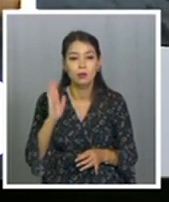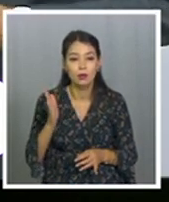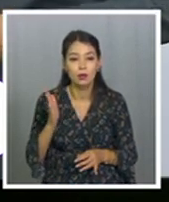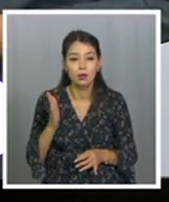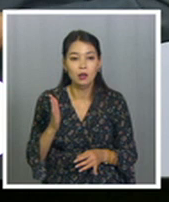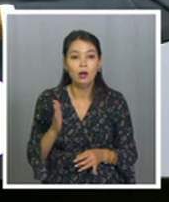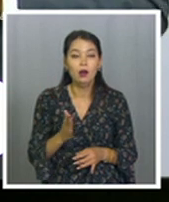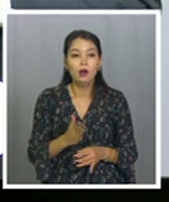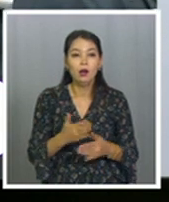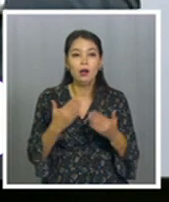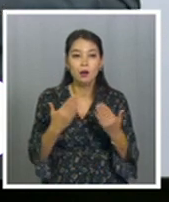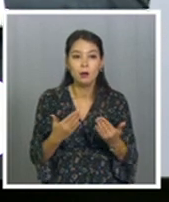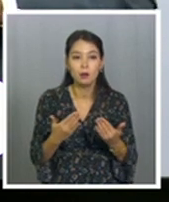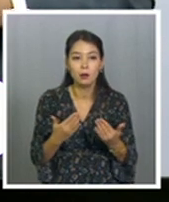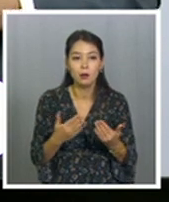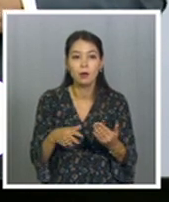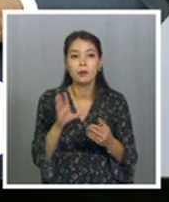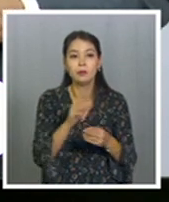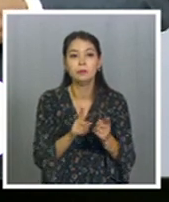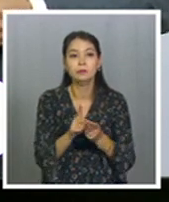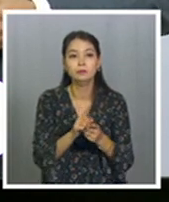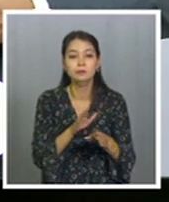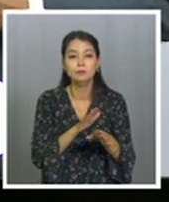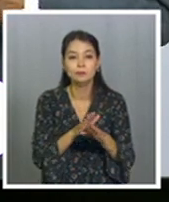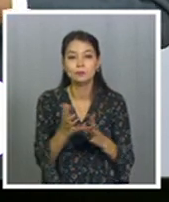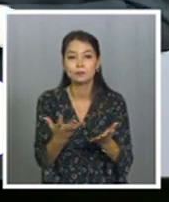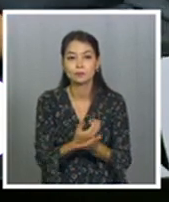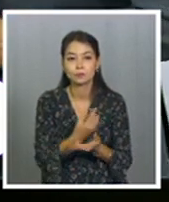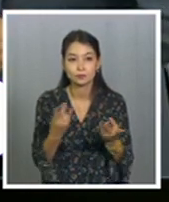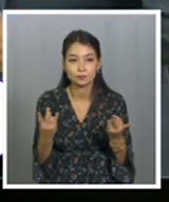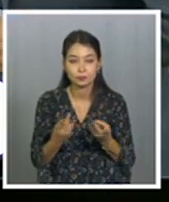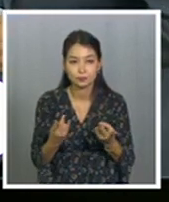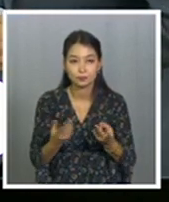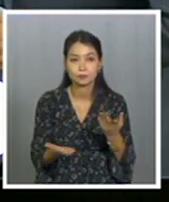Ал бізге жаңа айттық, тоқ күшінің өзгеру заңдылығын анықтауымыз керек. Енді не істейміз?